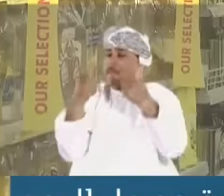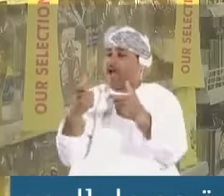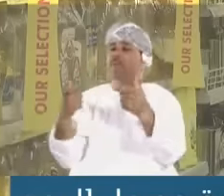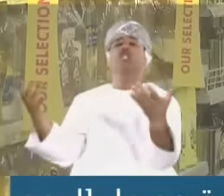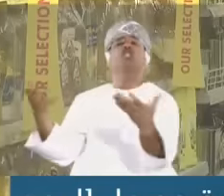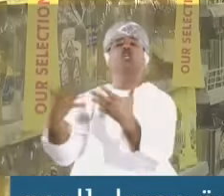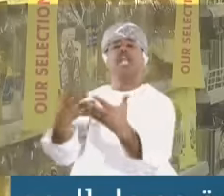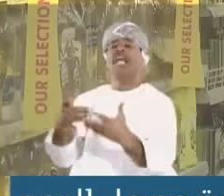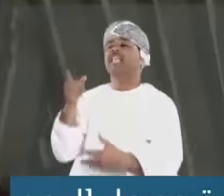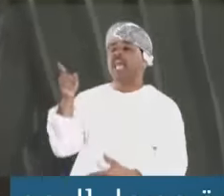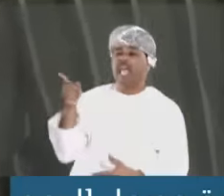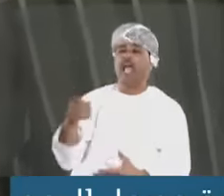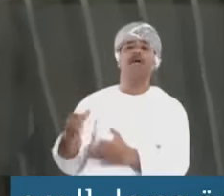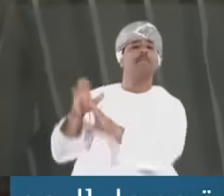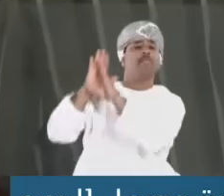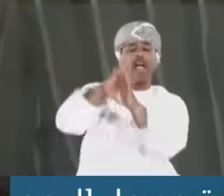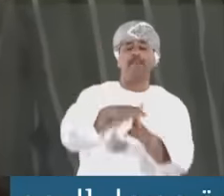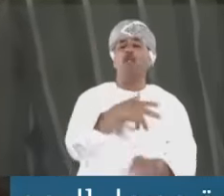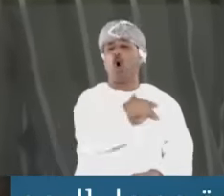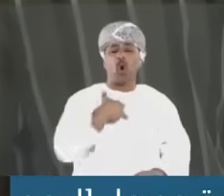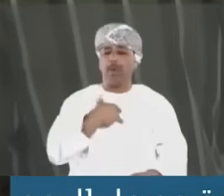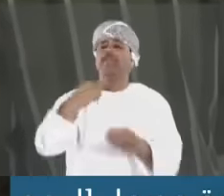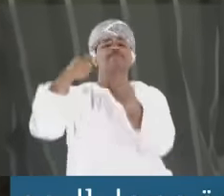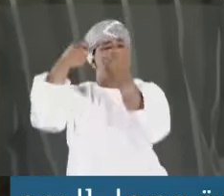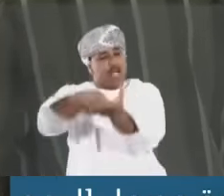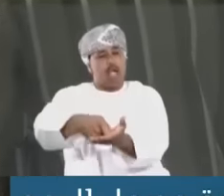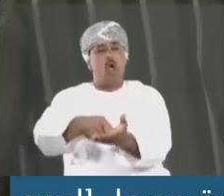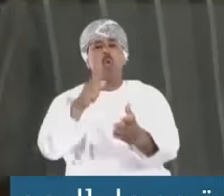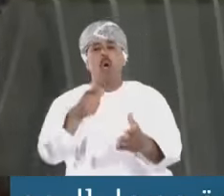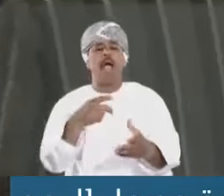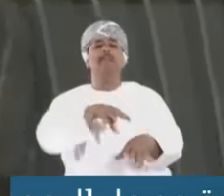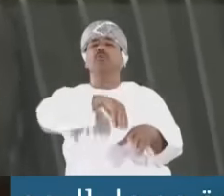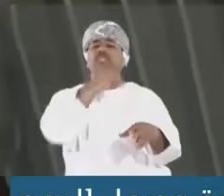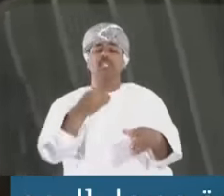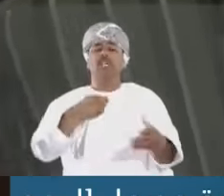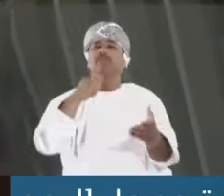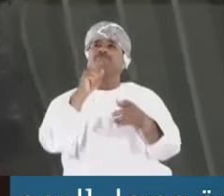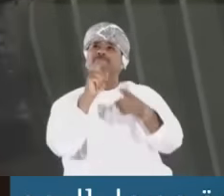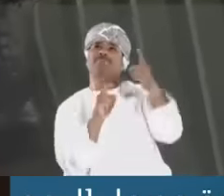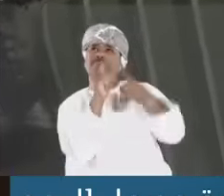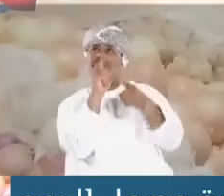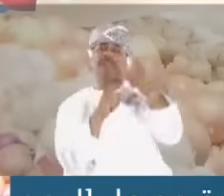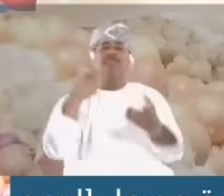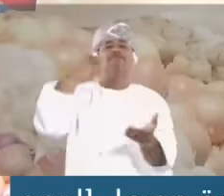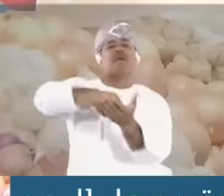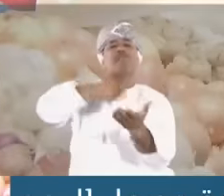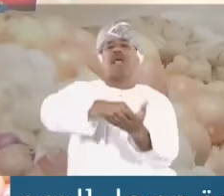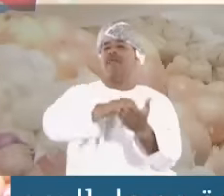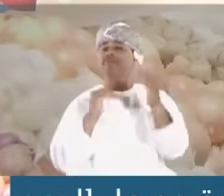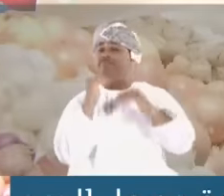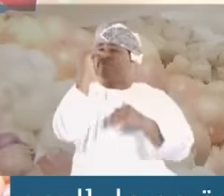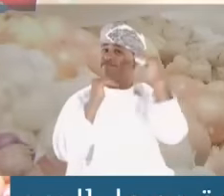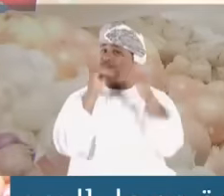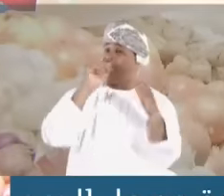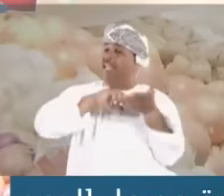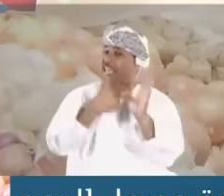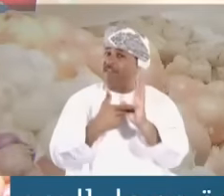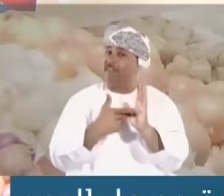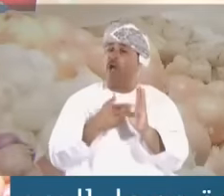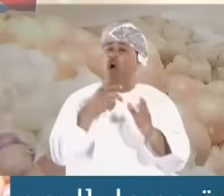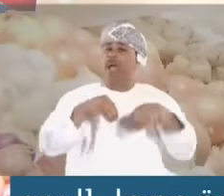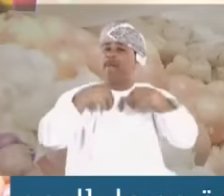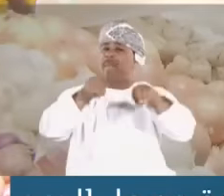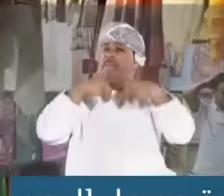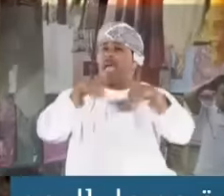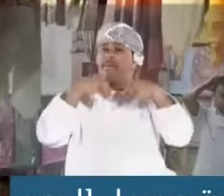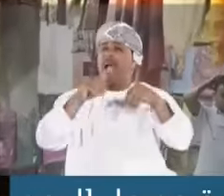الشركات التي تمنح الدعم الحكومي ومتابعة المنتجات والأسعار بالأخذ بعين الاعتبار عدم بيع